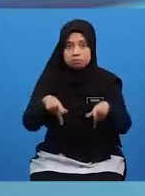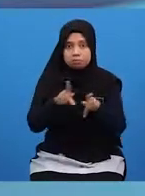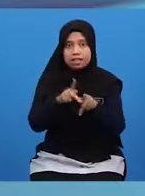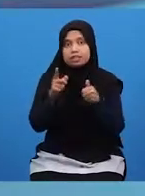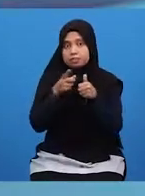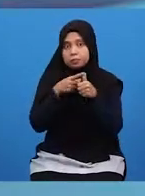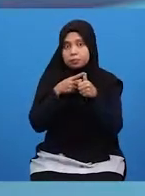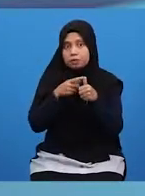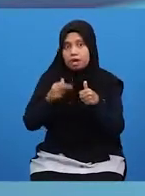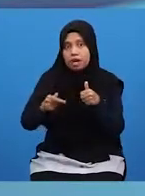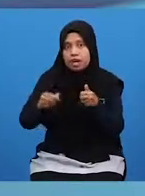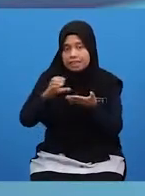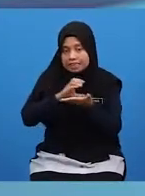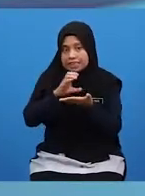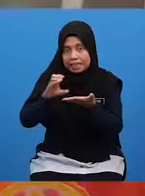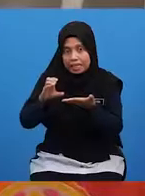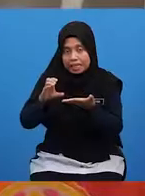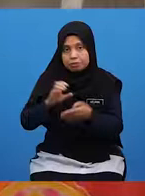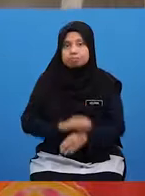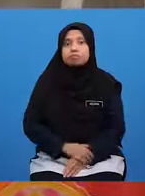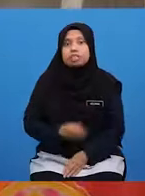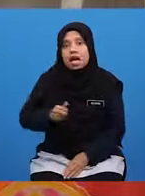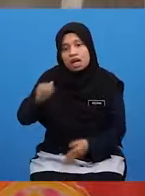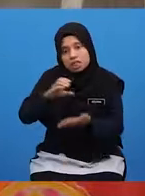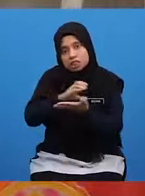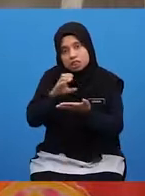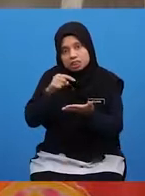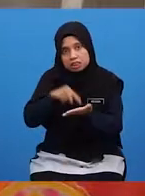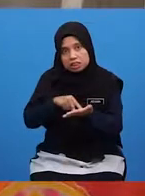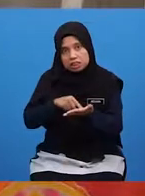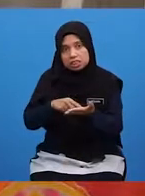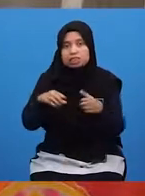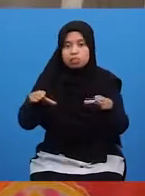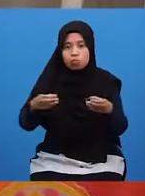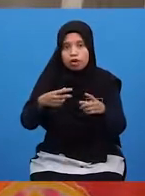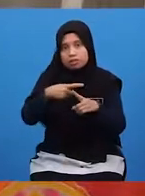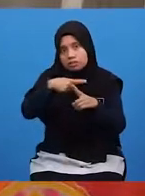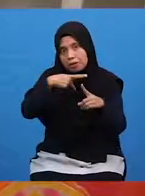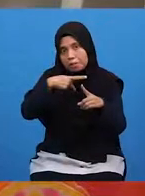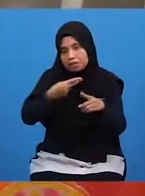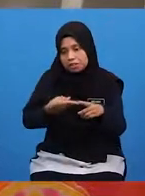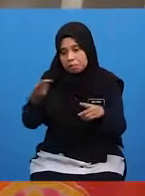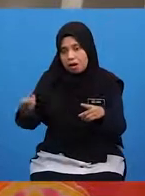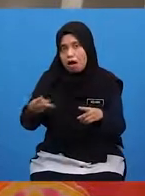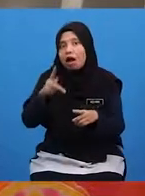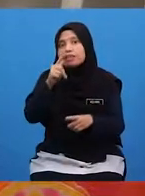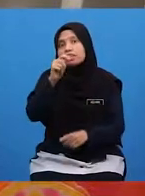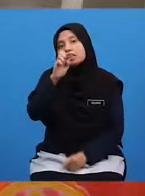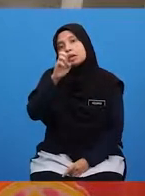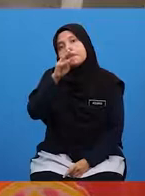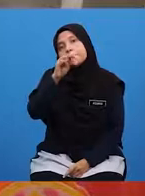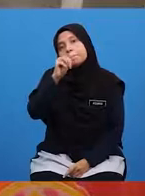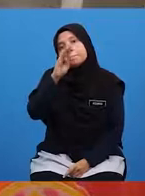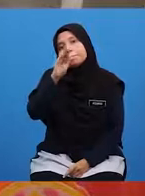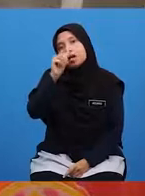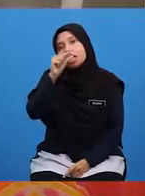ialah alat canting. Alat canting ini diperbuat daripada bahan tembaga yang digunakan